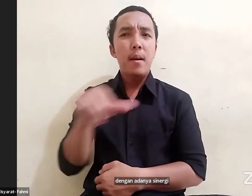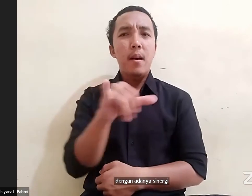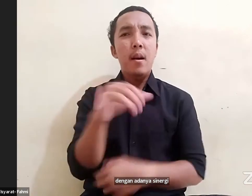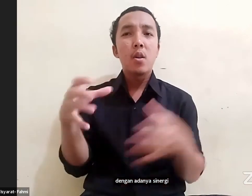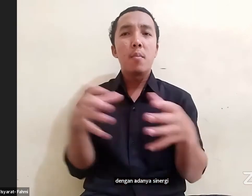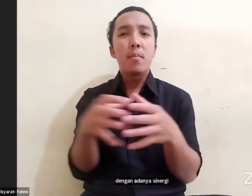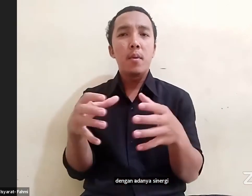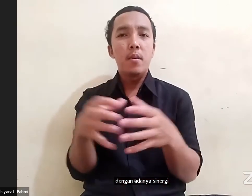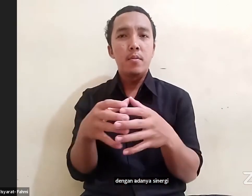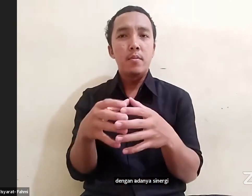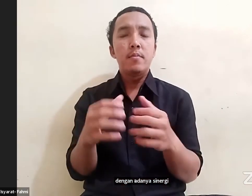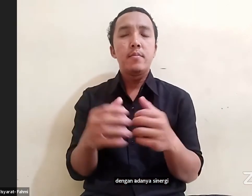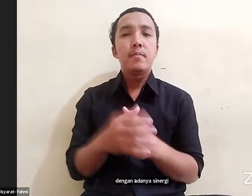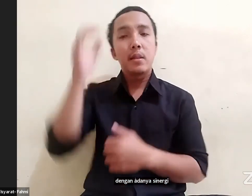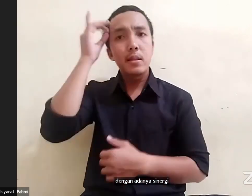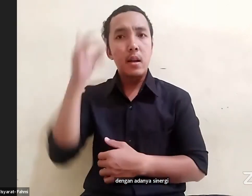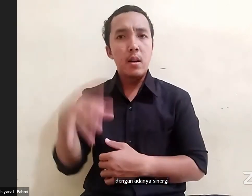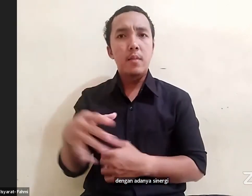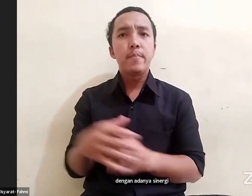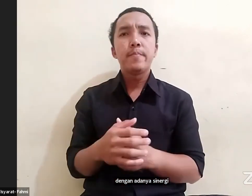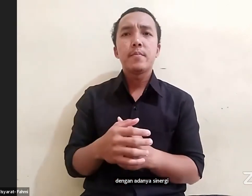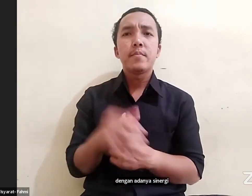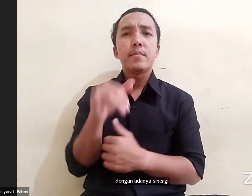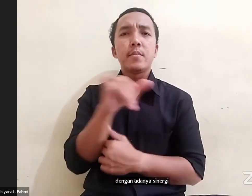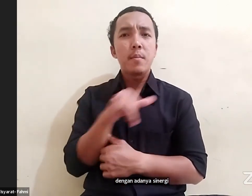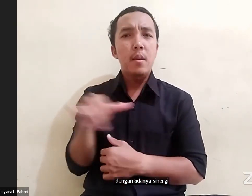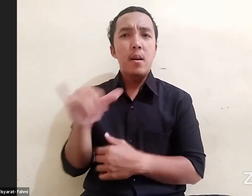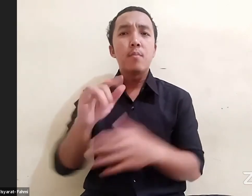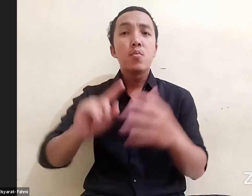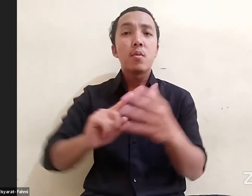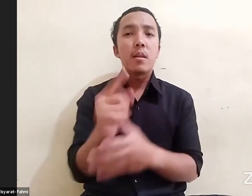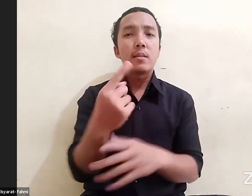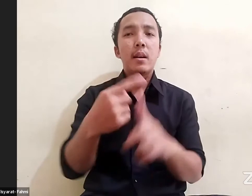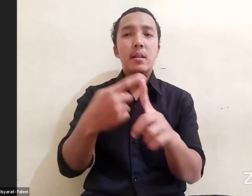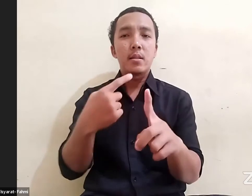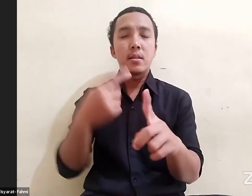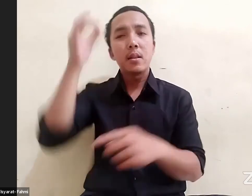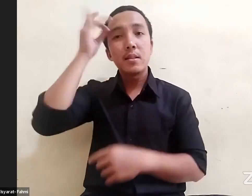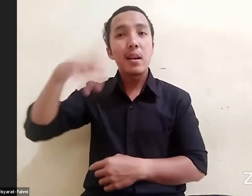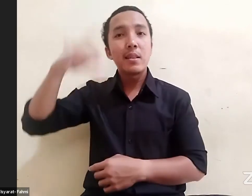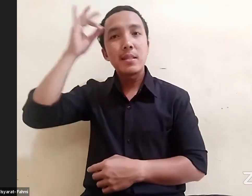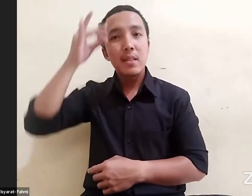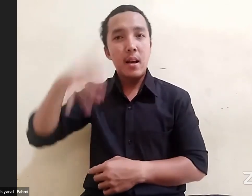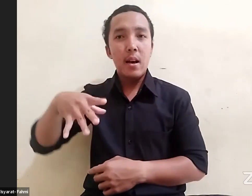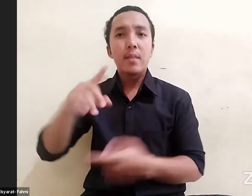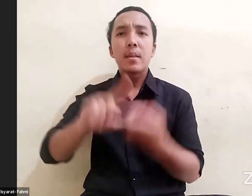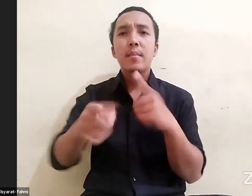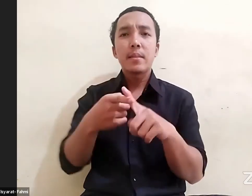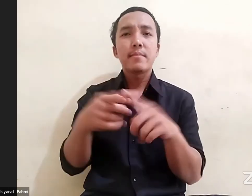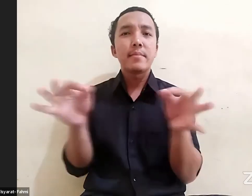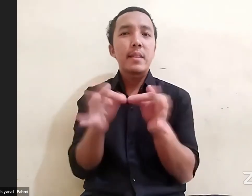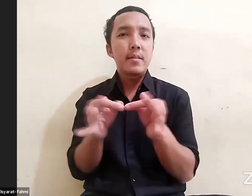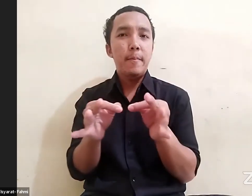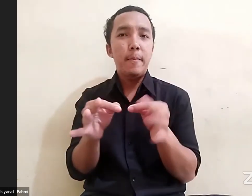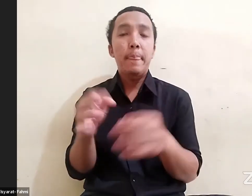pendataan dimulai dari desa-desa teman-teman sekitar. Dan kita berkolaborasi juga dengan TKSK,